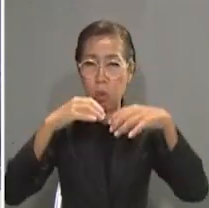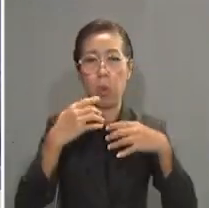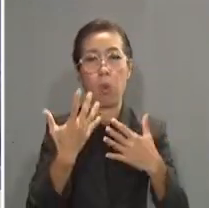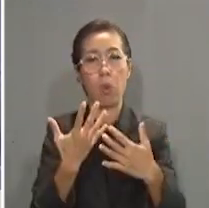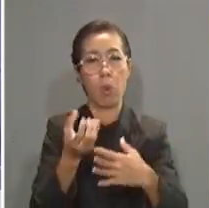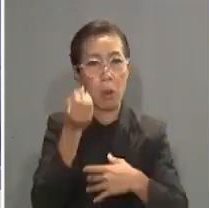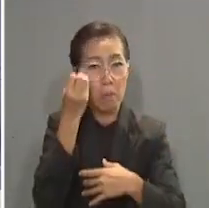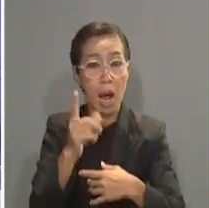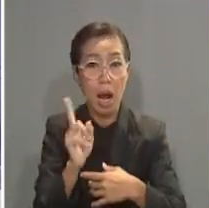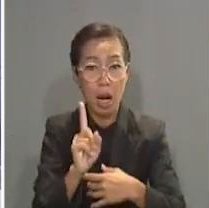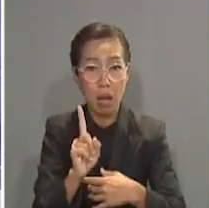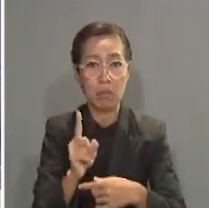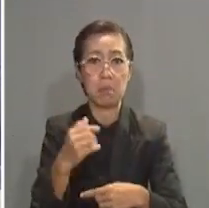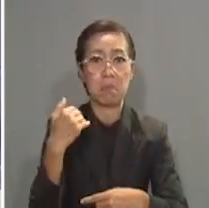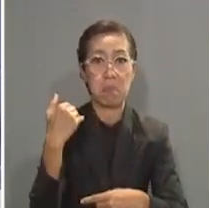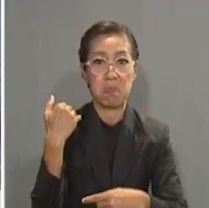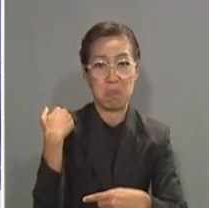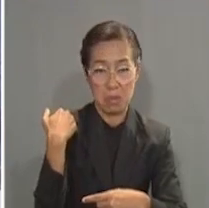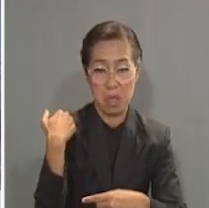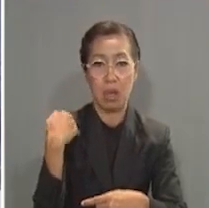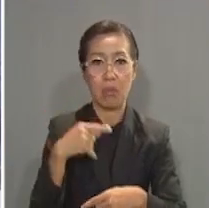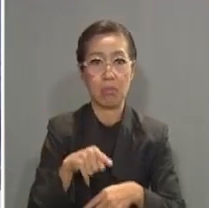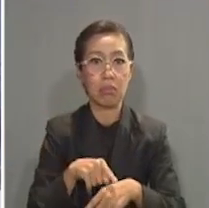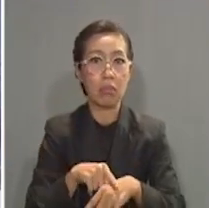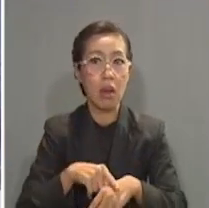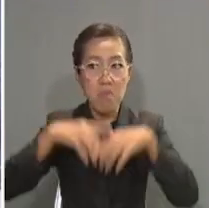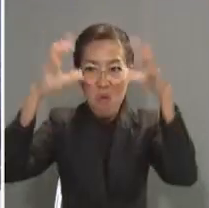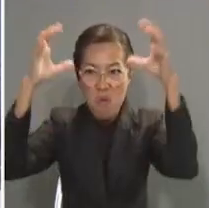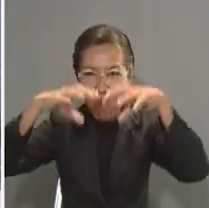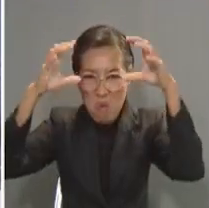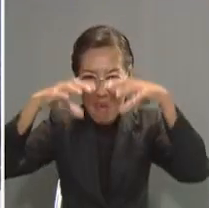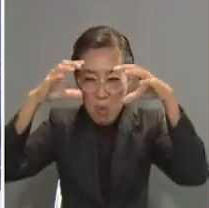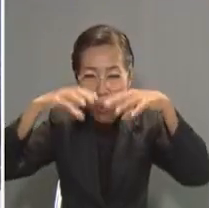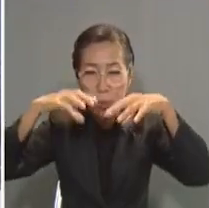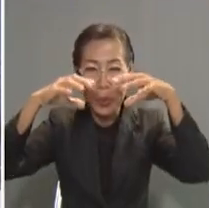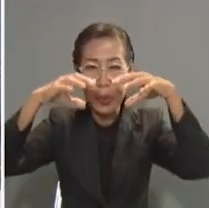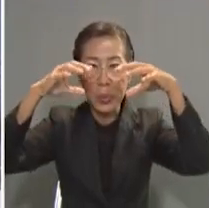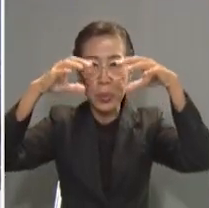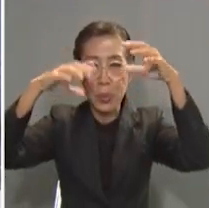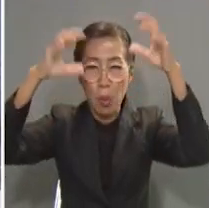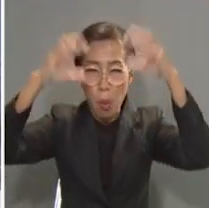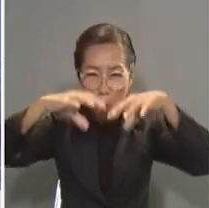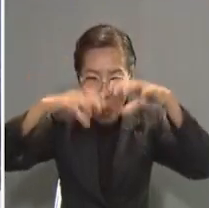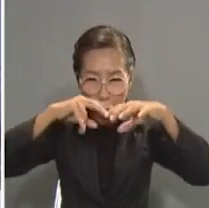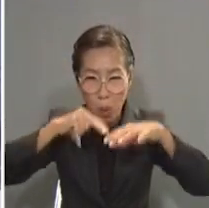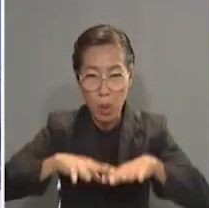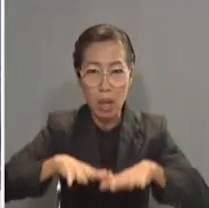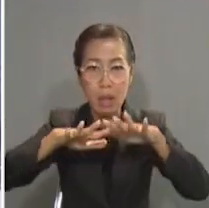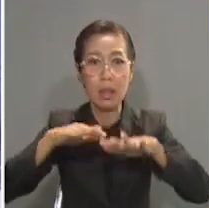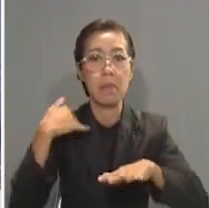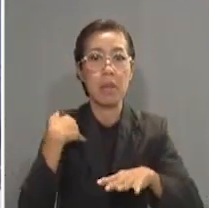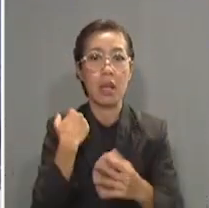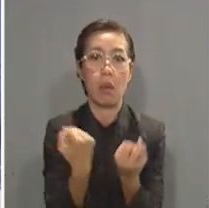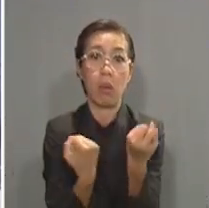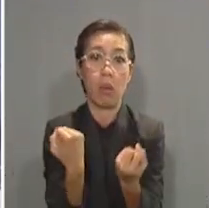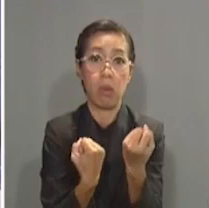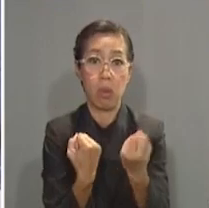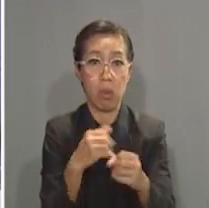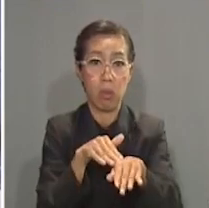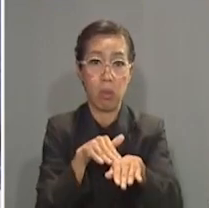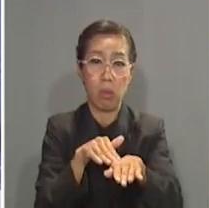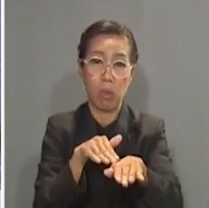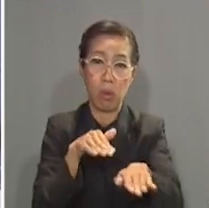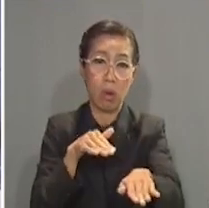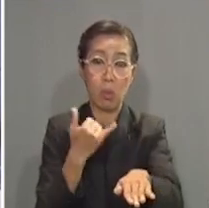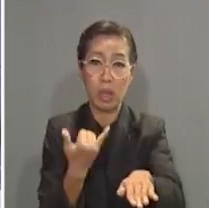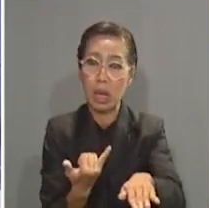คอบังช่งฝนตกเป็นระยะระยะบังช่งก็ตกหนักบงช่งกน้ช่งขังทำให้การแราจรในบจุดันนี้ร